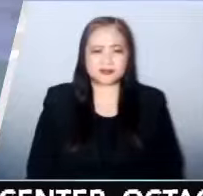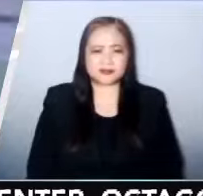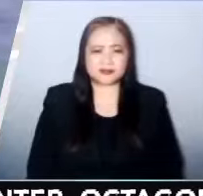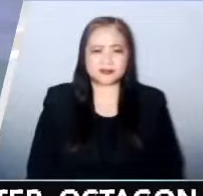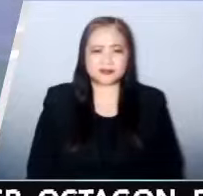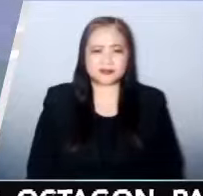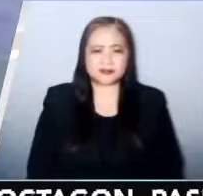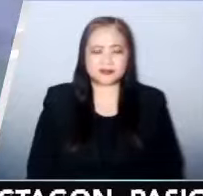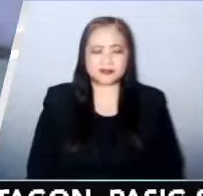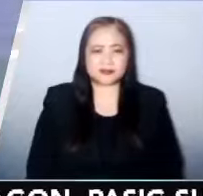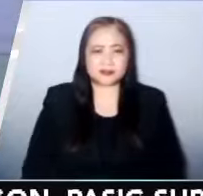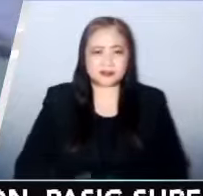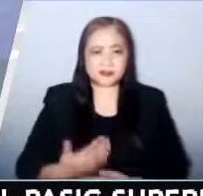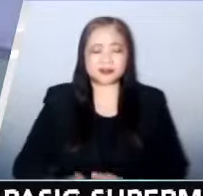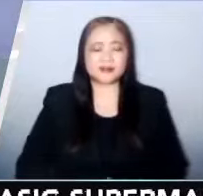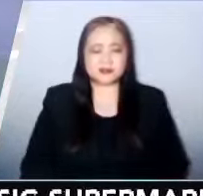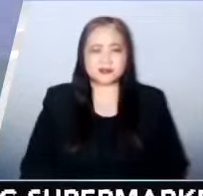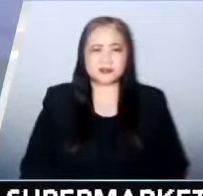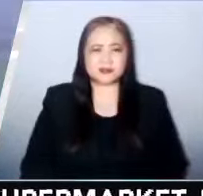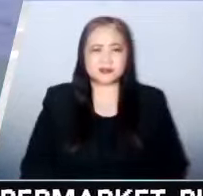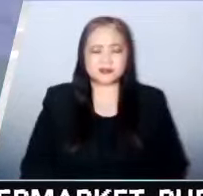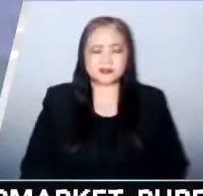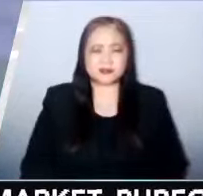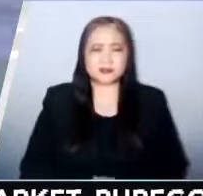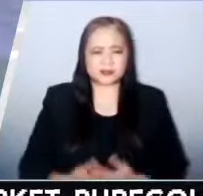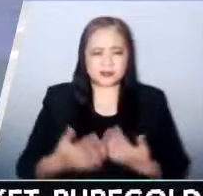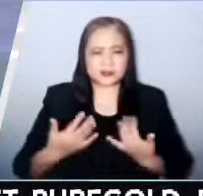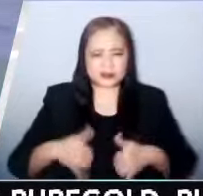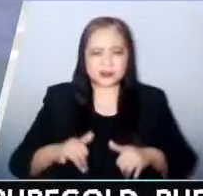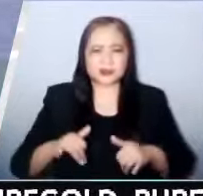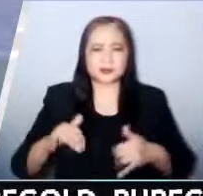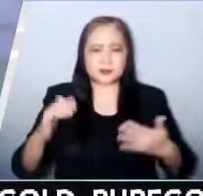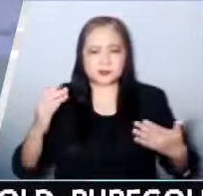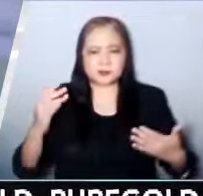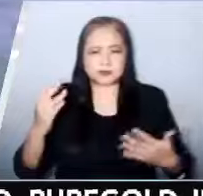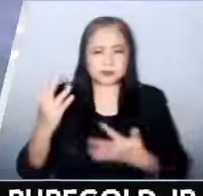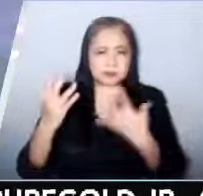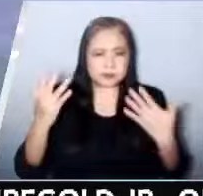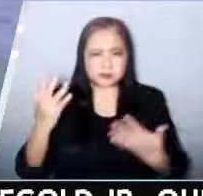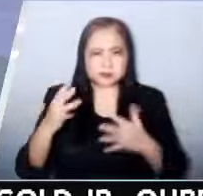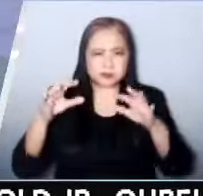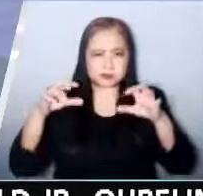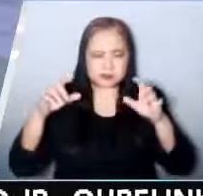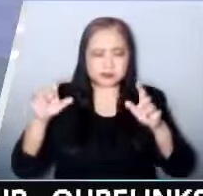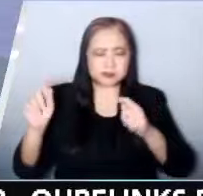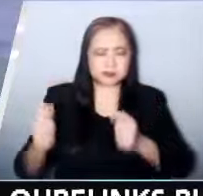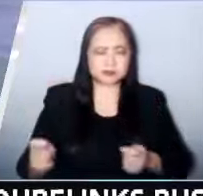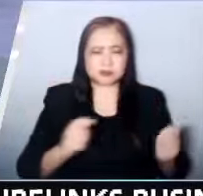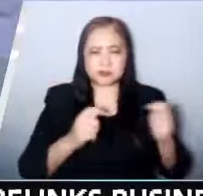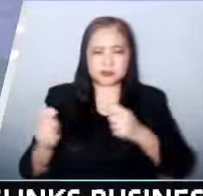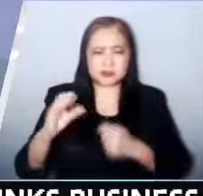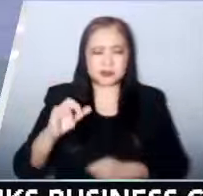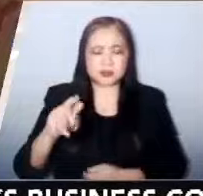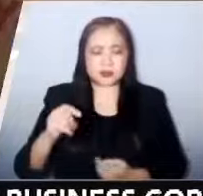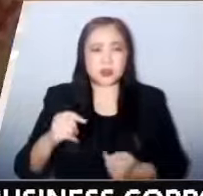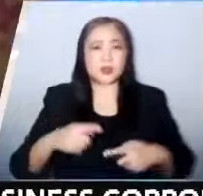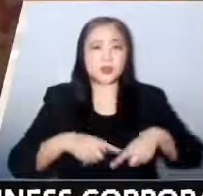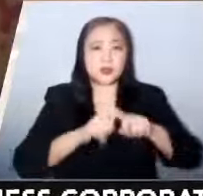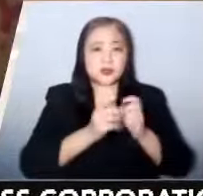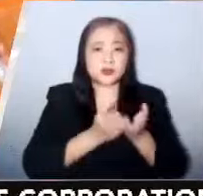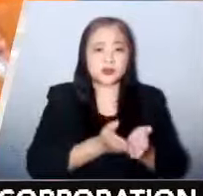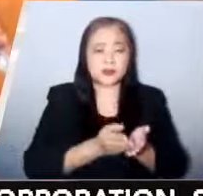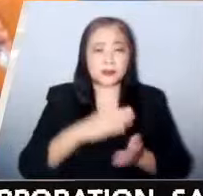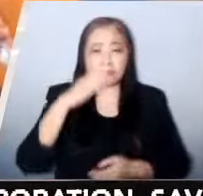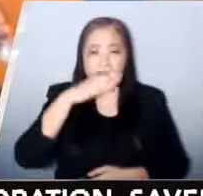Dahil pa rin po sa masamang panahon, dulot ng habagat at bagyong Karina, suspendido ang ilang biyahe ng barko sa Bicol Region. Kabilang po dyan